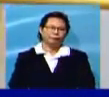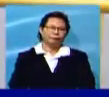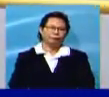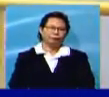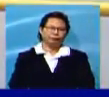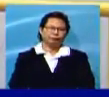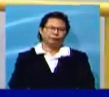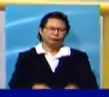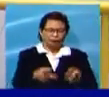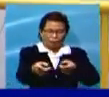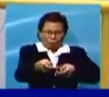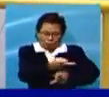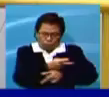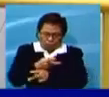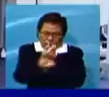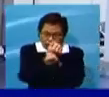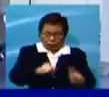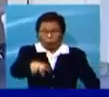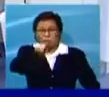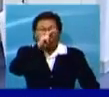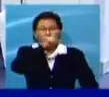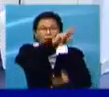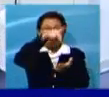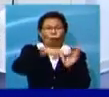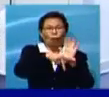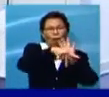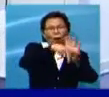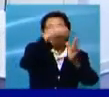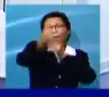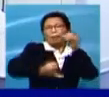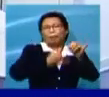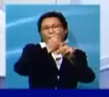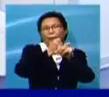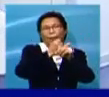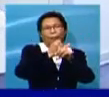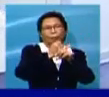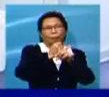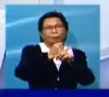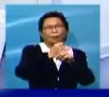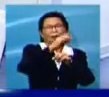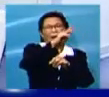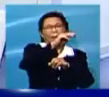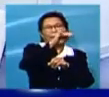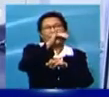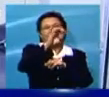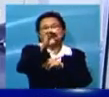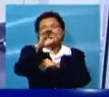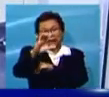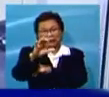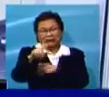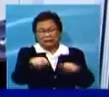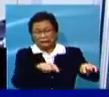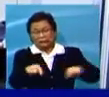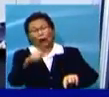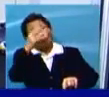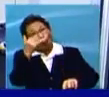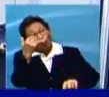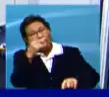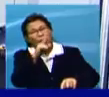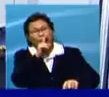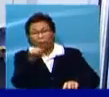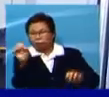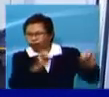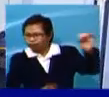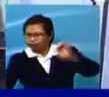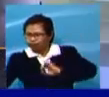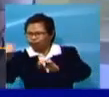Dalam pada itu, kawalan keselamatan diperketat di Pusat Pameran Antarabangsa Mahsuri, MIEC. Tindakan tersebut bagi memastikan tiada